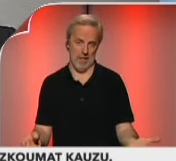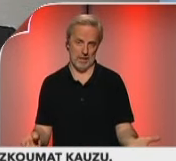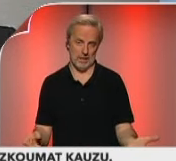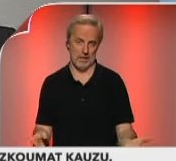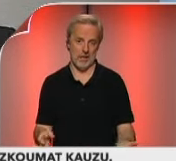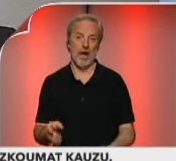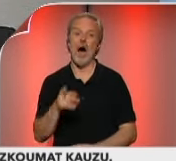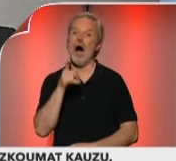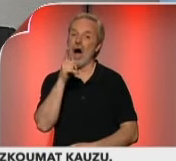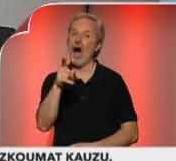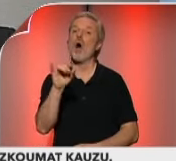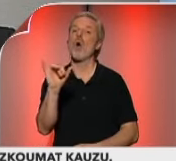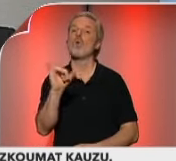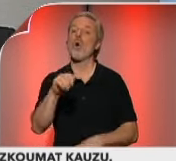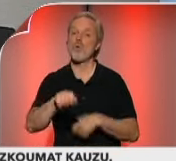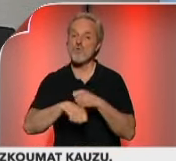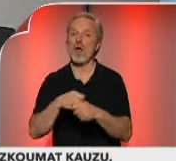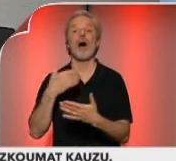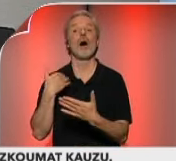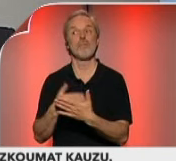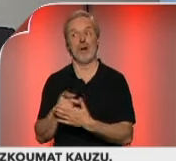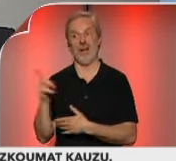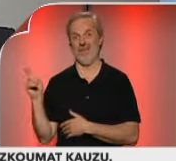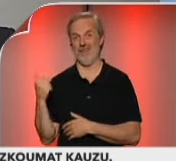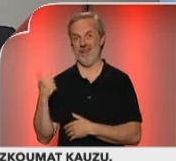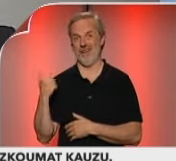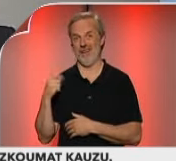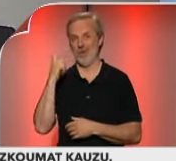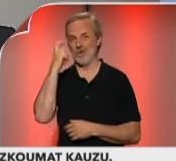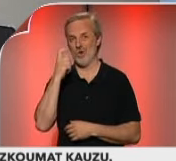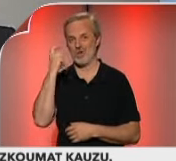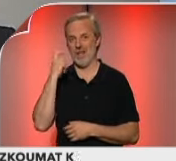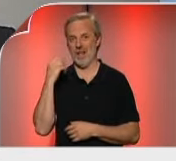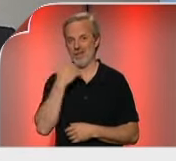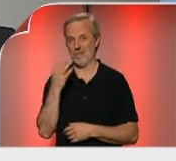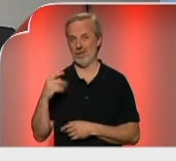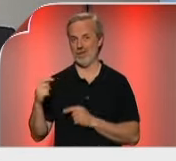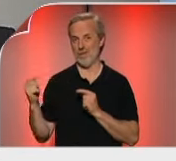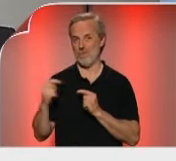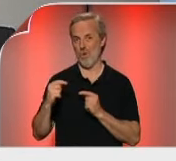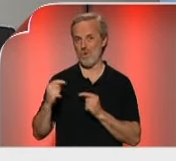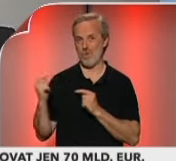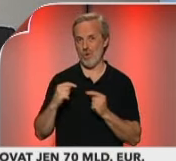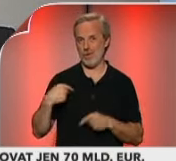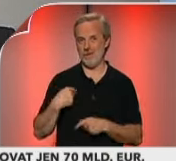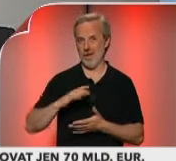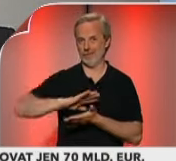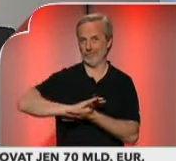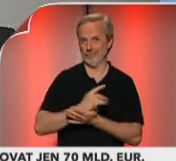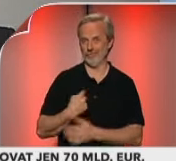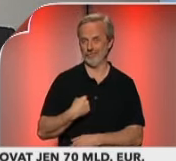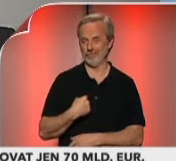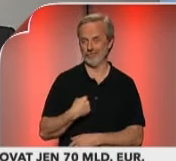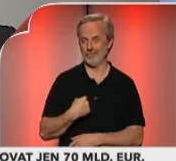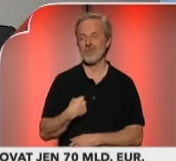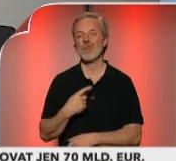tomto se podílela část té sociální demokracie která se mnou nesouhlasila vzpomeňte na jeden eh